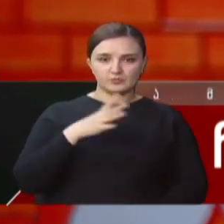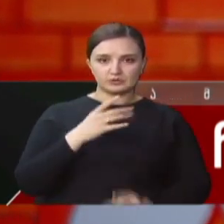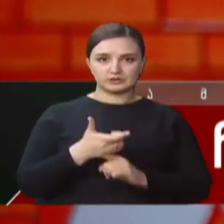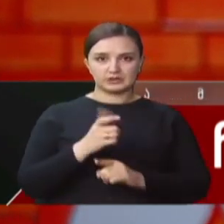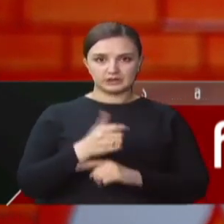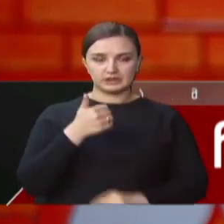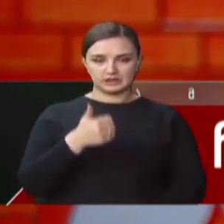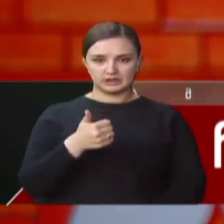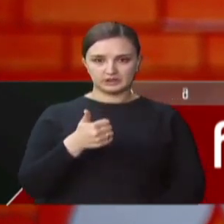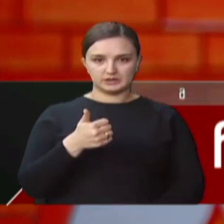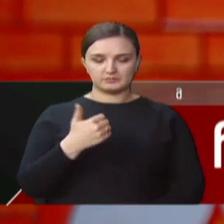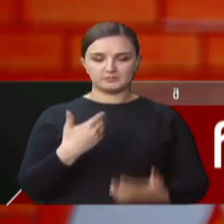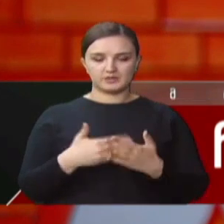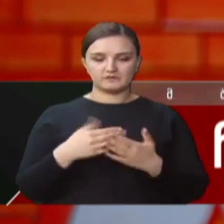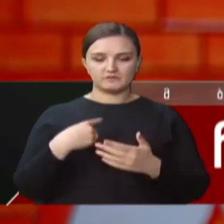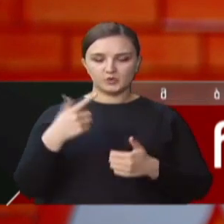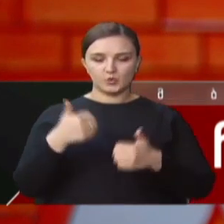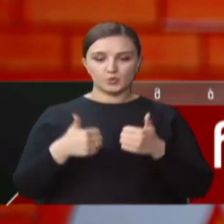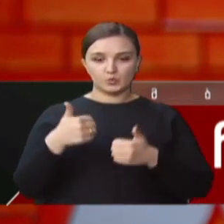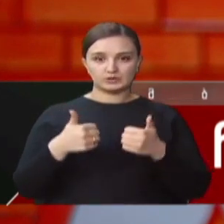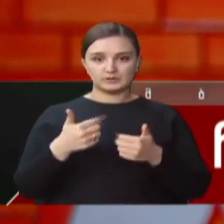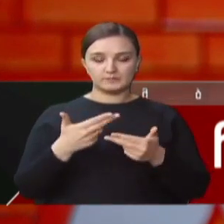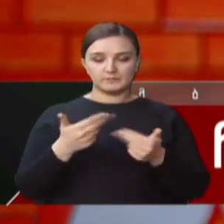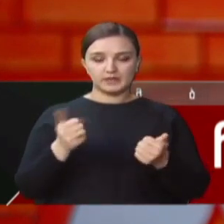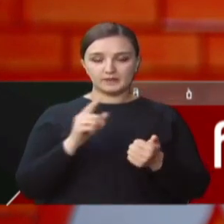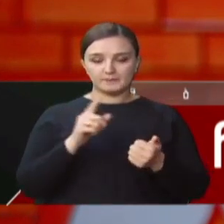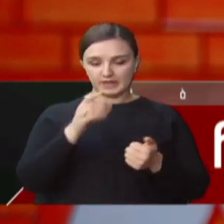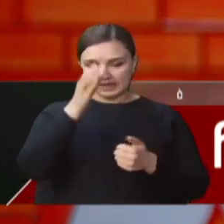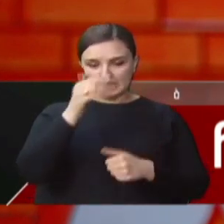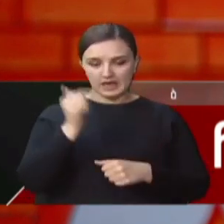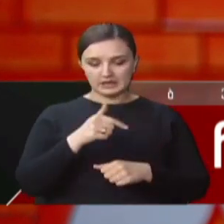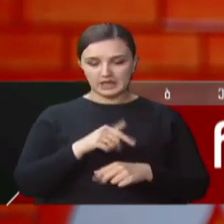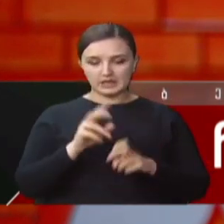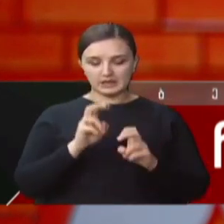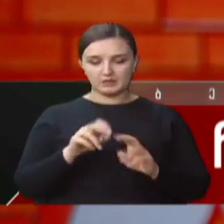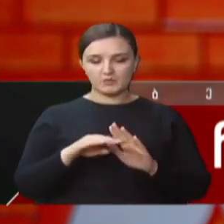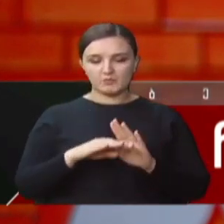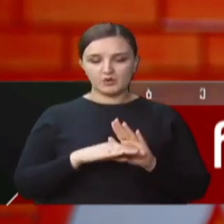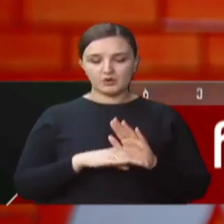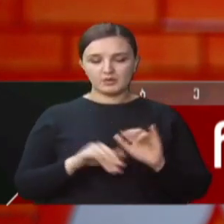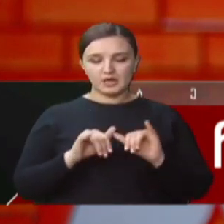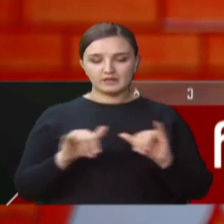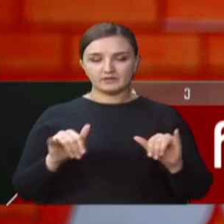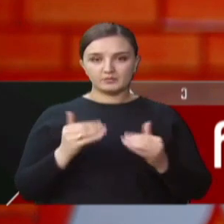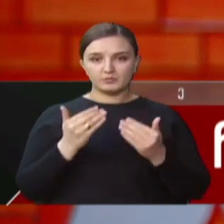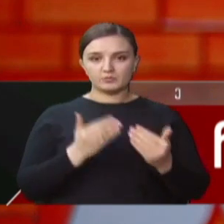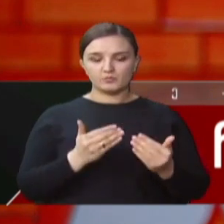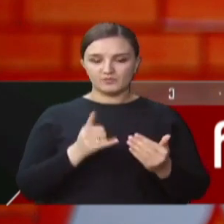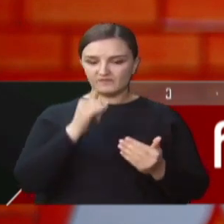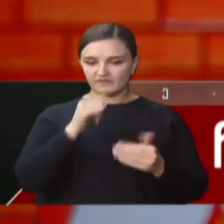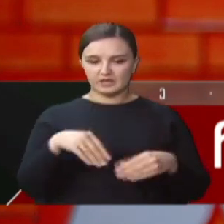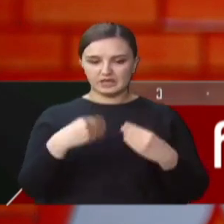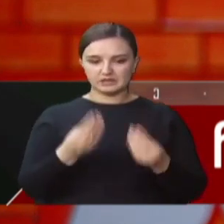kargi, tvkat guizavdes konkurentsias, magram ganatlebis kutkhit, programuli ganvitarebis kutkhit,